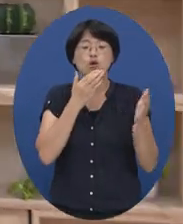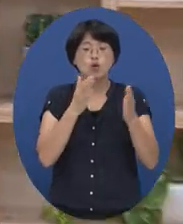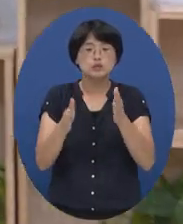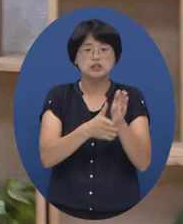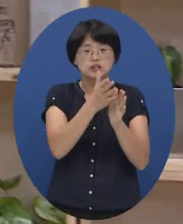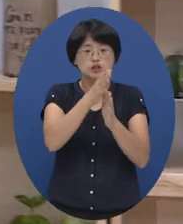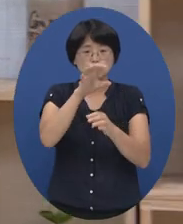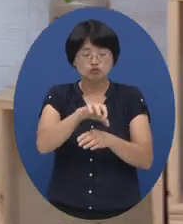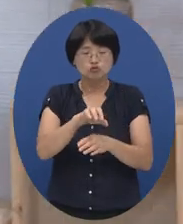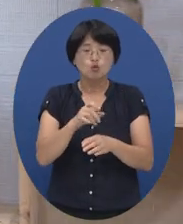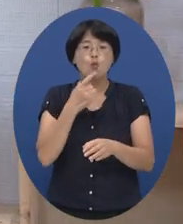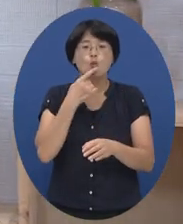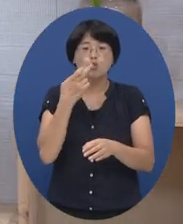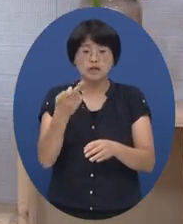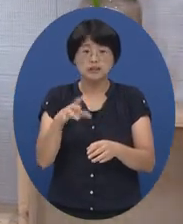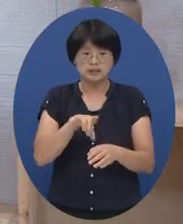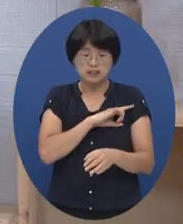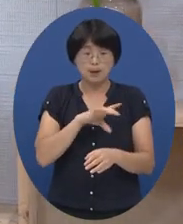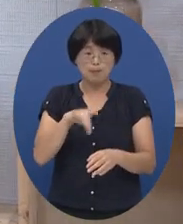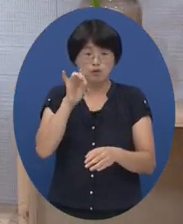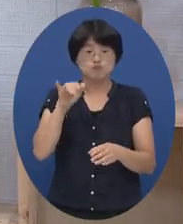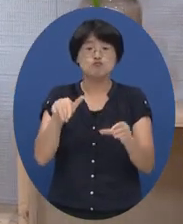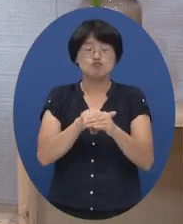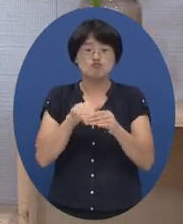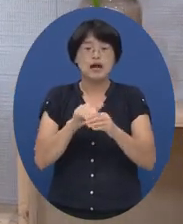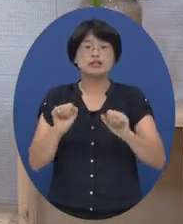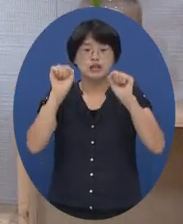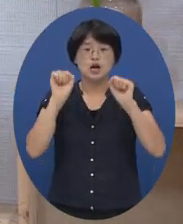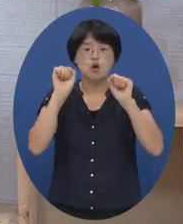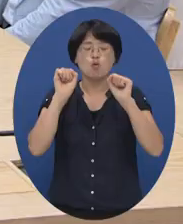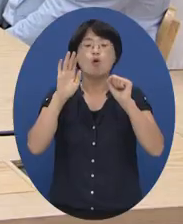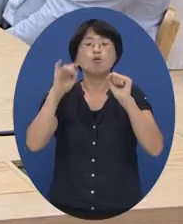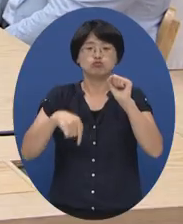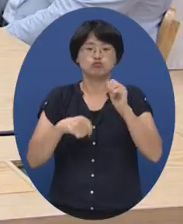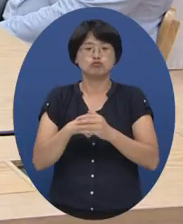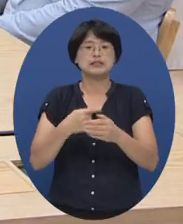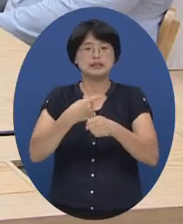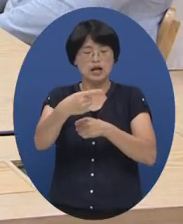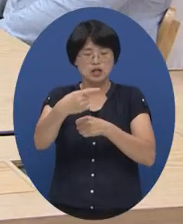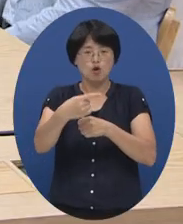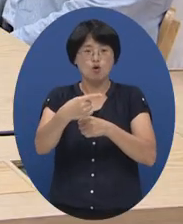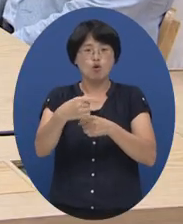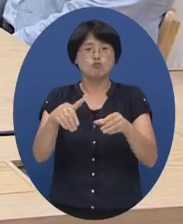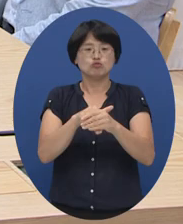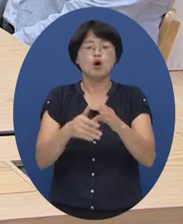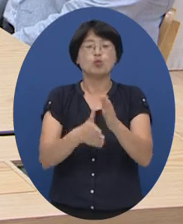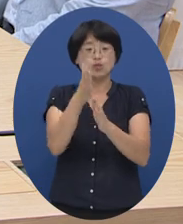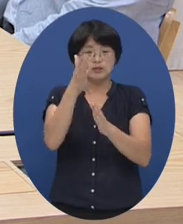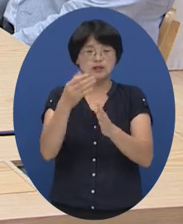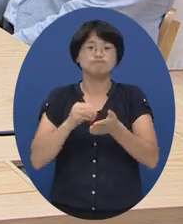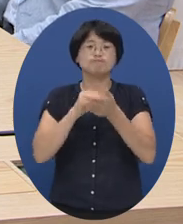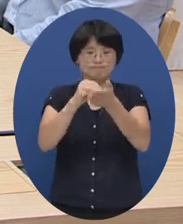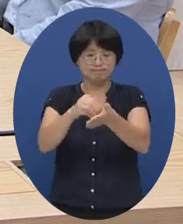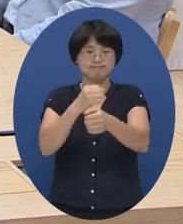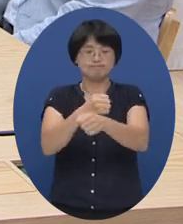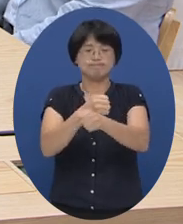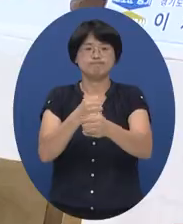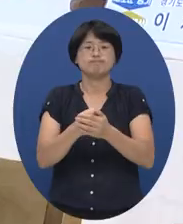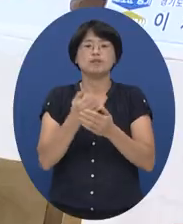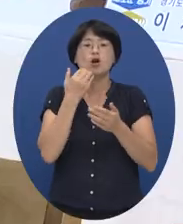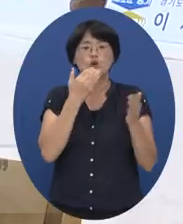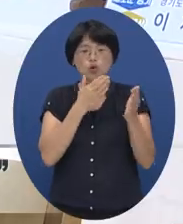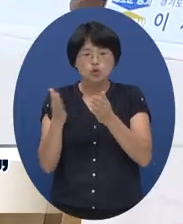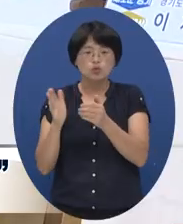시군 중에선 오산시가 유일하게 문화체육관광부가 추진하는 내년 문화도시 사업에 출사표를 냈는데요. 경기도는